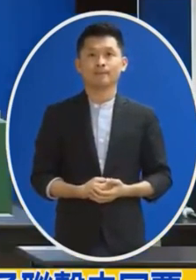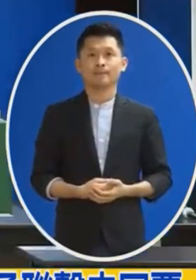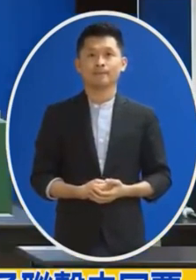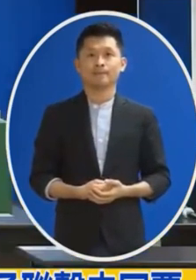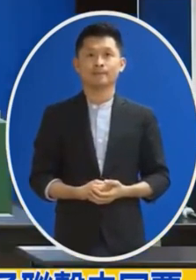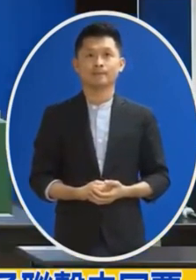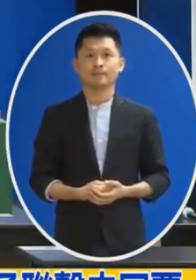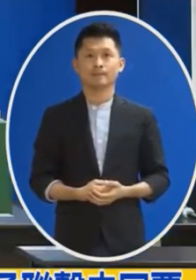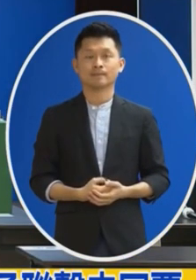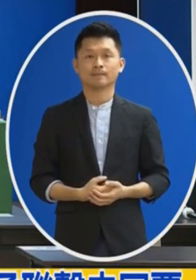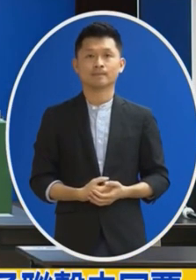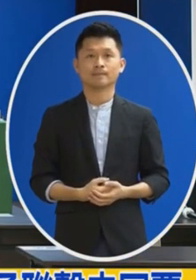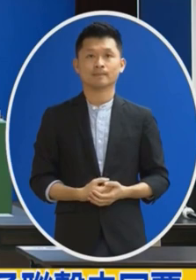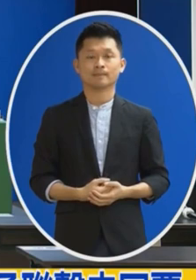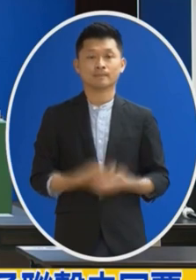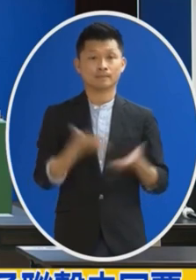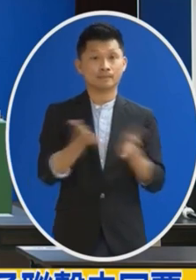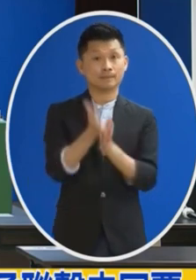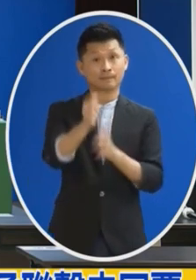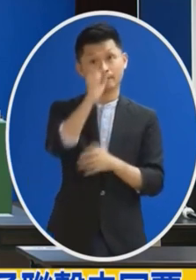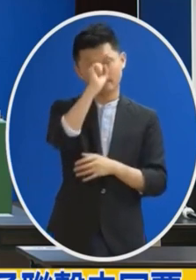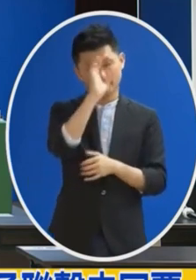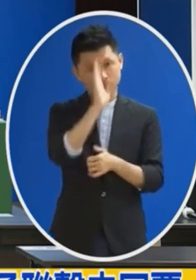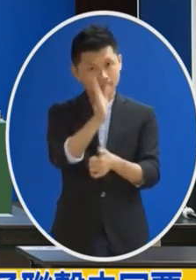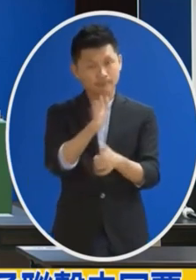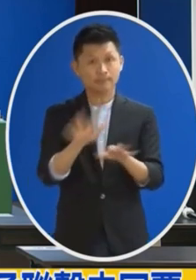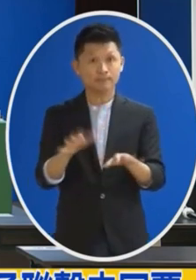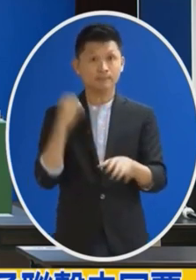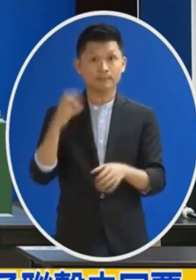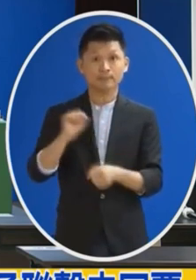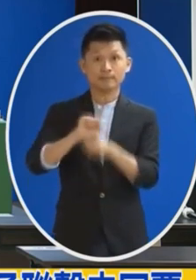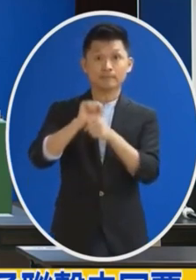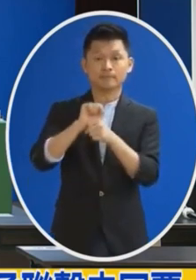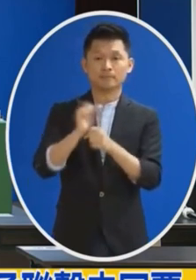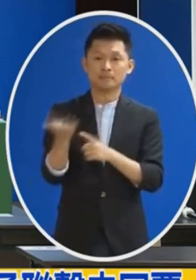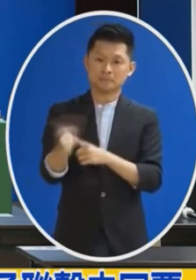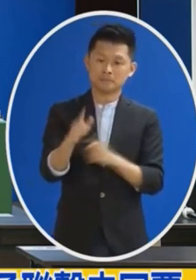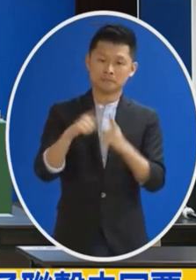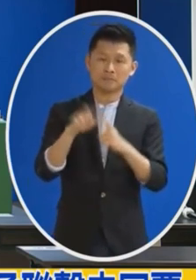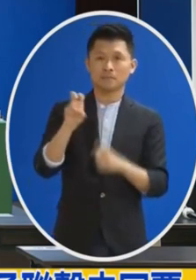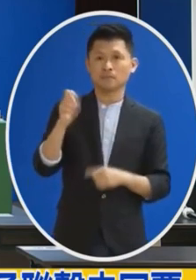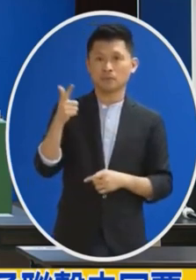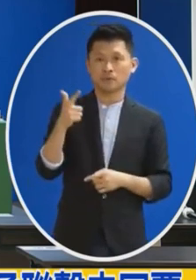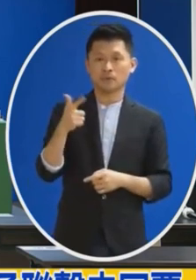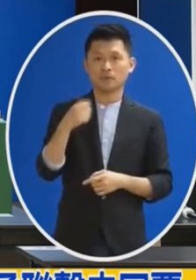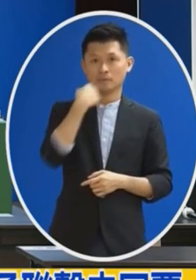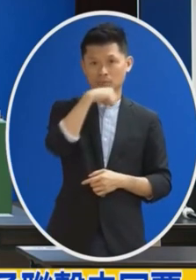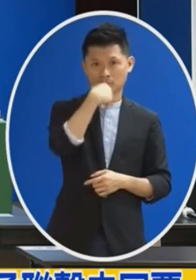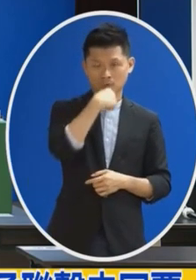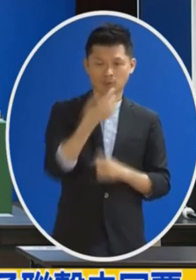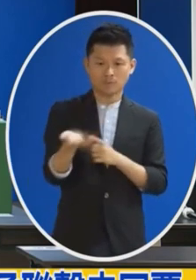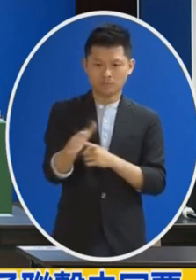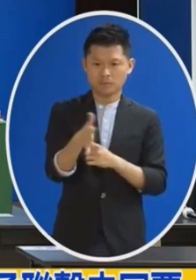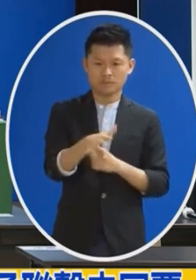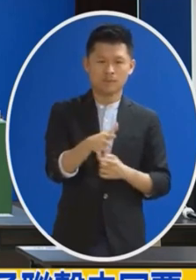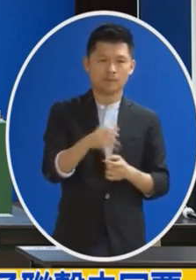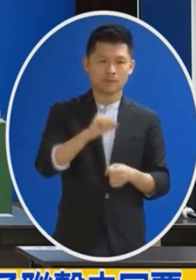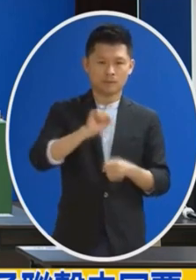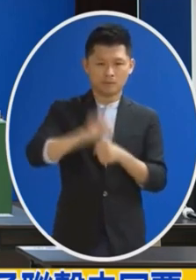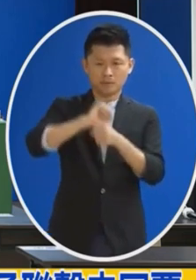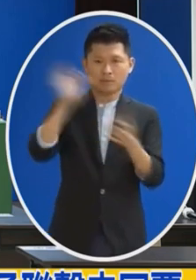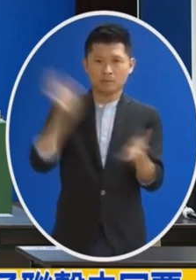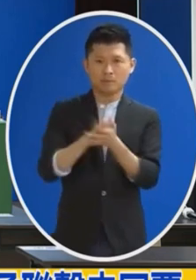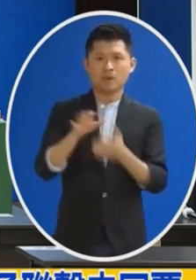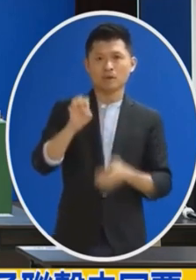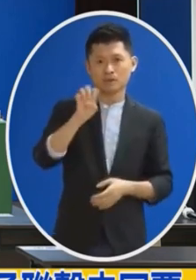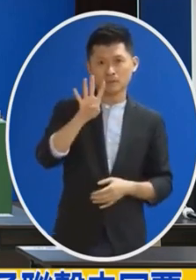在今天新增确诊的有250例，新增的有26例的死亡，而6月15号开始要来施打疫苗了，只是各县